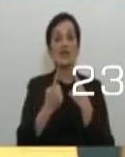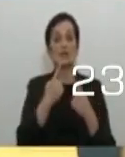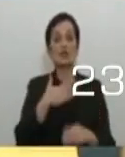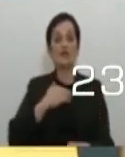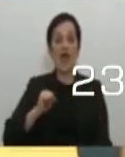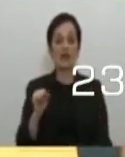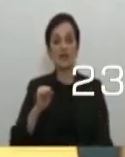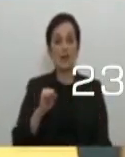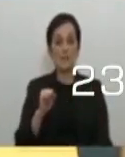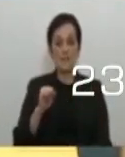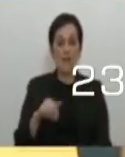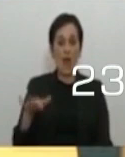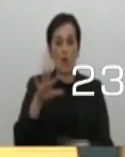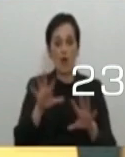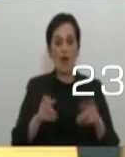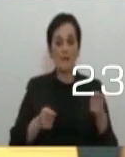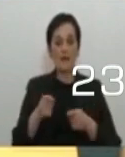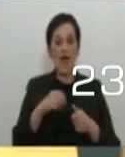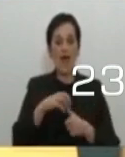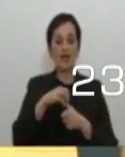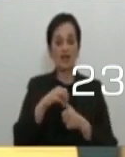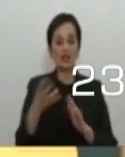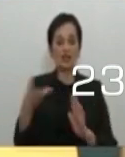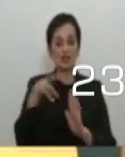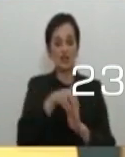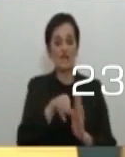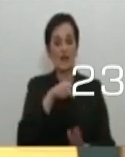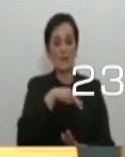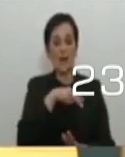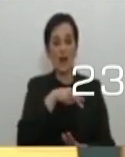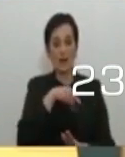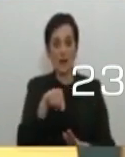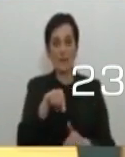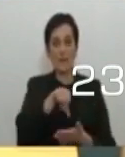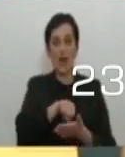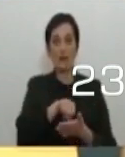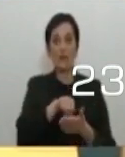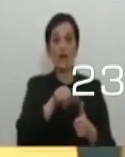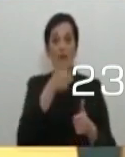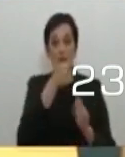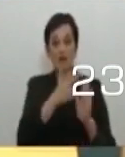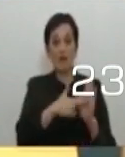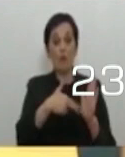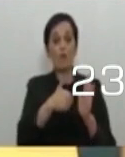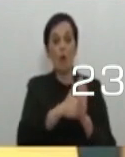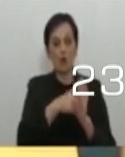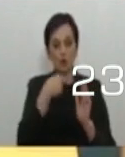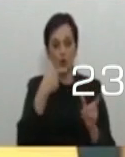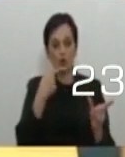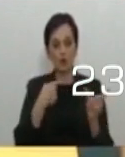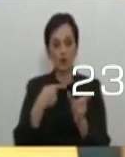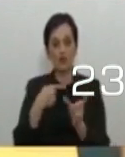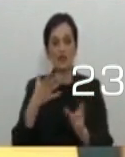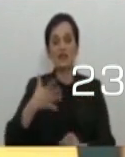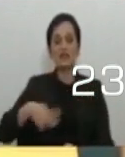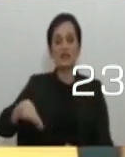მეგობარი ქვეყნის პრეზიდენტის და ლიდერის ჩართვაზე ამ პარლამენტში და გამოსვლაზე ამ პარლამენტში, ჯერ ბოდიში მოიხადონ